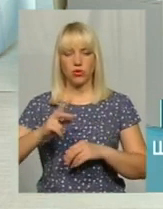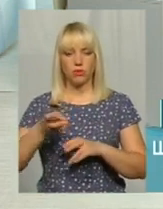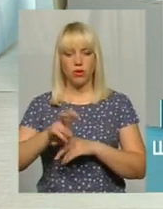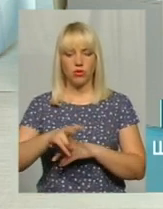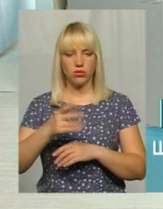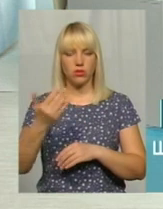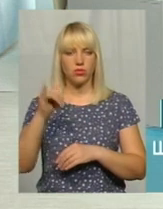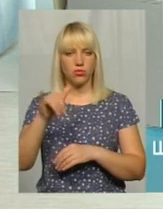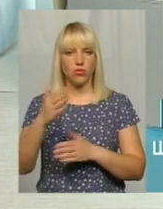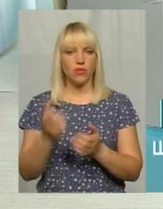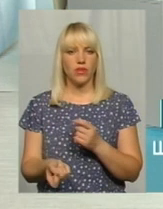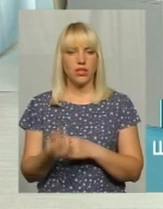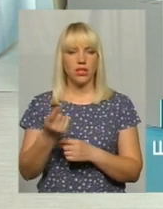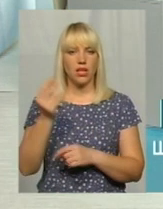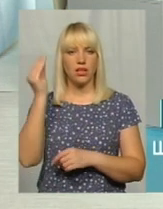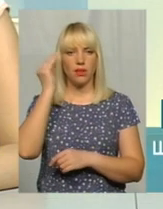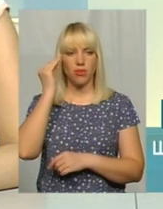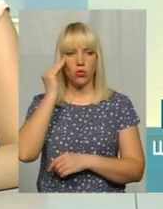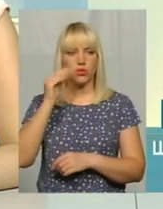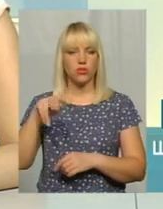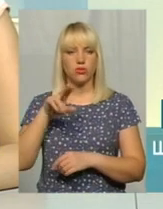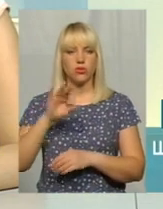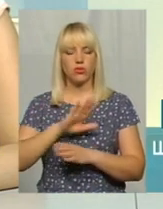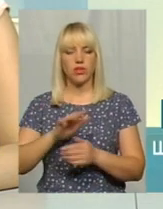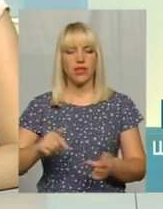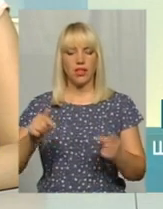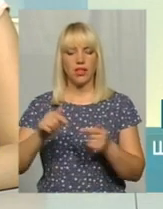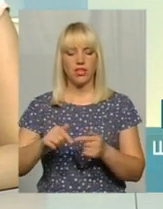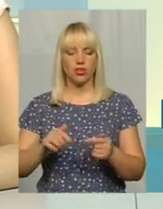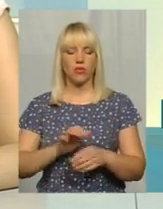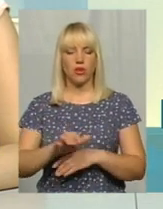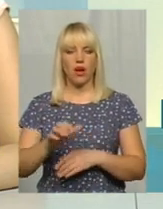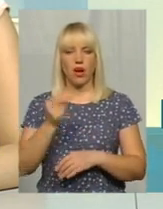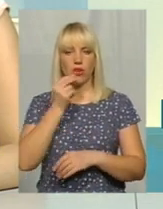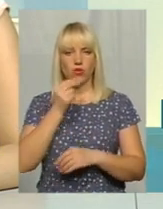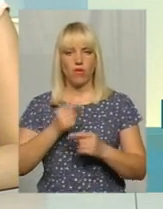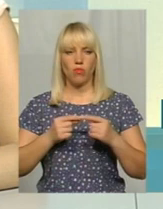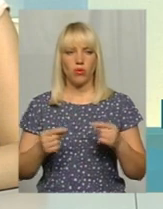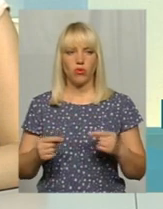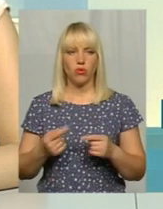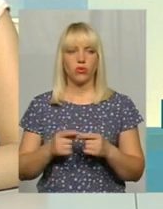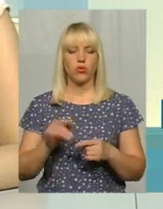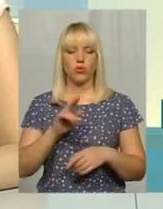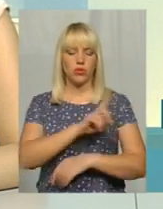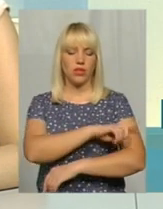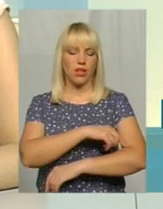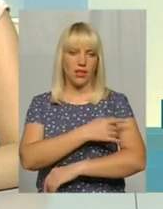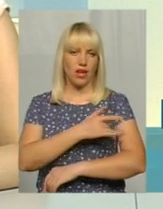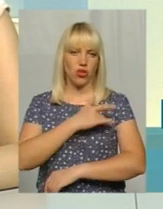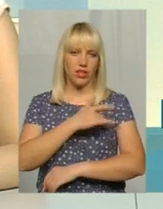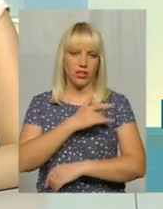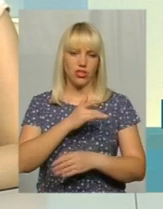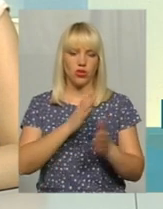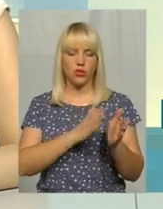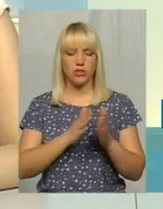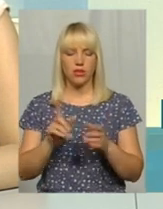виникає підозра щодо неналежного виробництва харчового продукту, до санітарно-гігієнічного стану чи будь-яка підозра